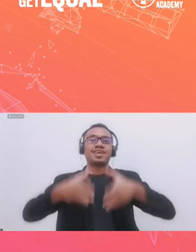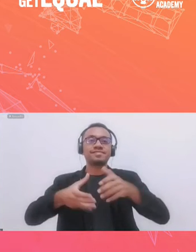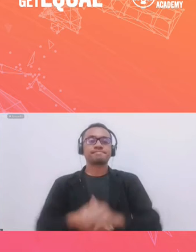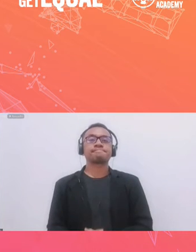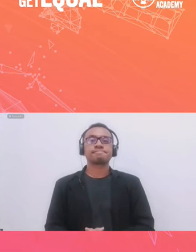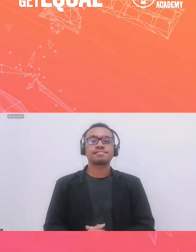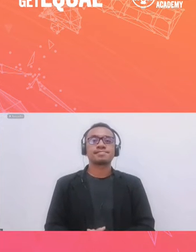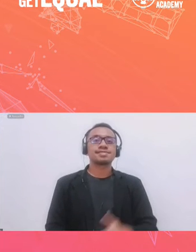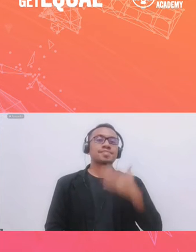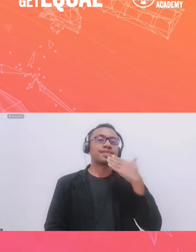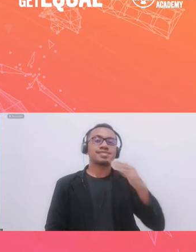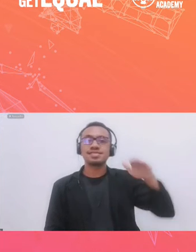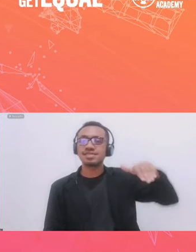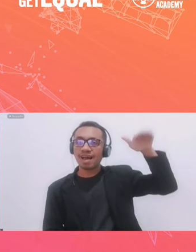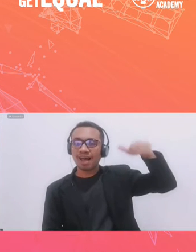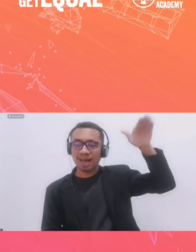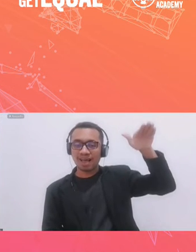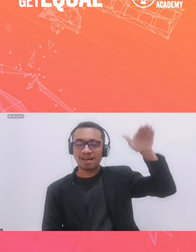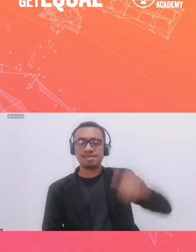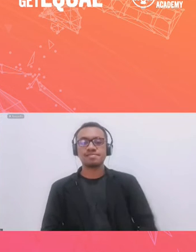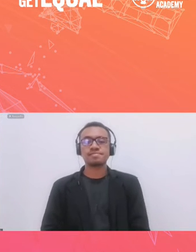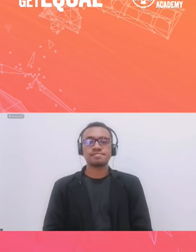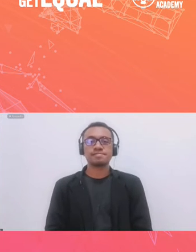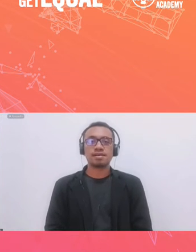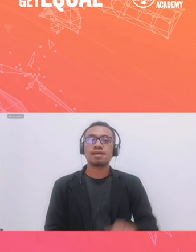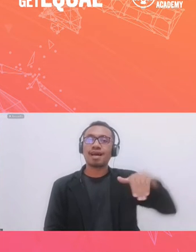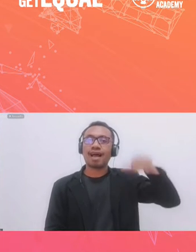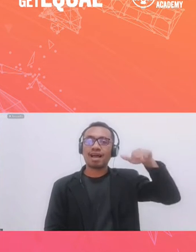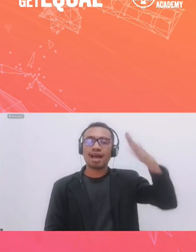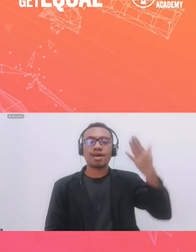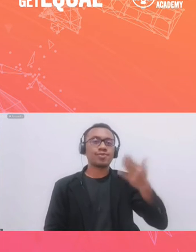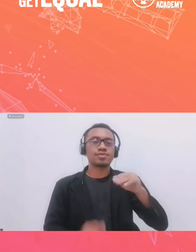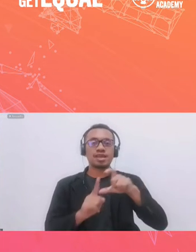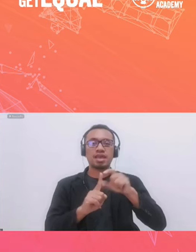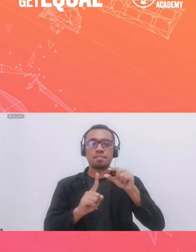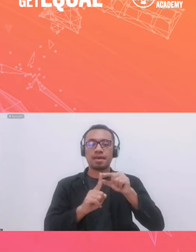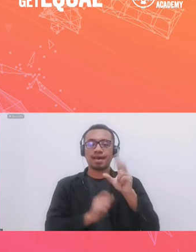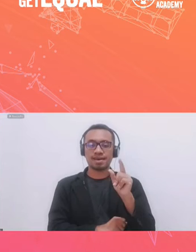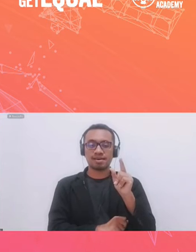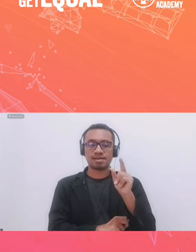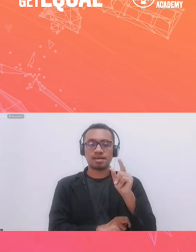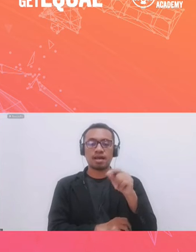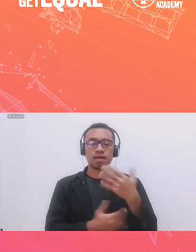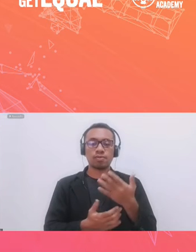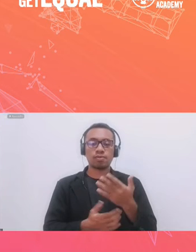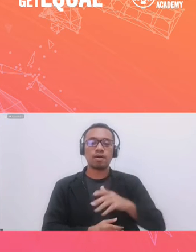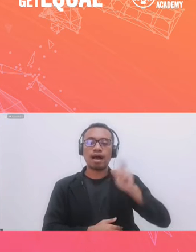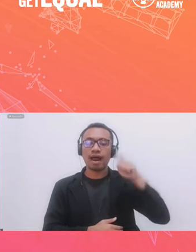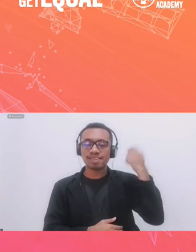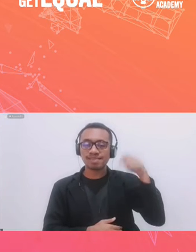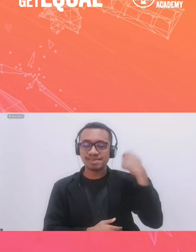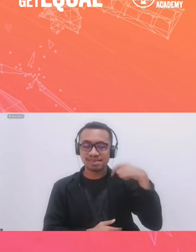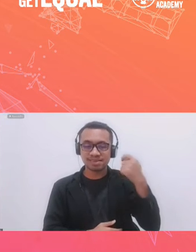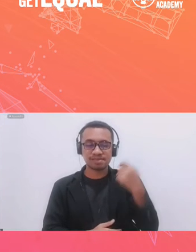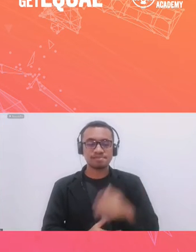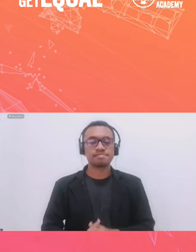ya kakak-kakak, jadi kakak nih sekarang ya, Bapak dan Ibu, anggota DPR, dan apa influencer, jadi kakak-kakak ya,